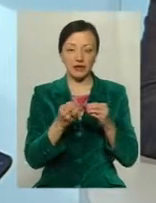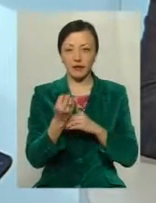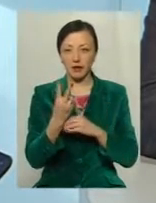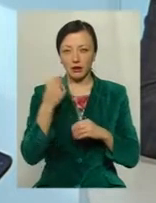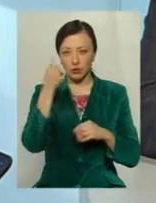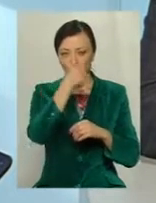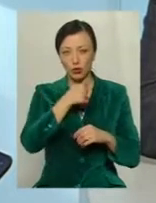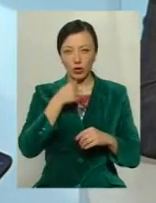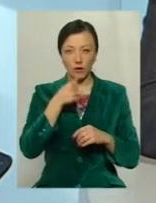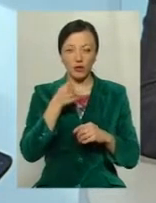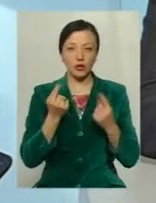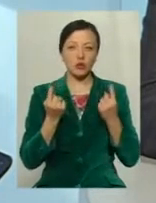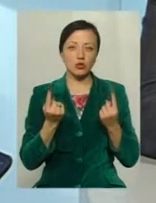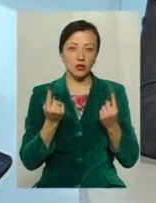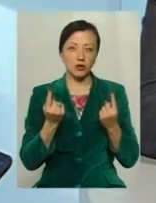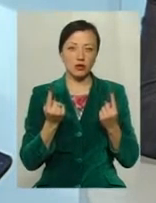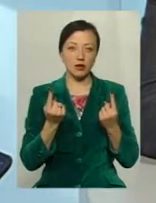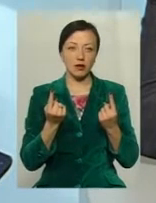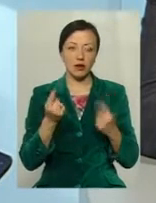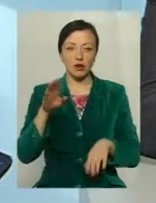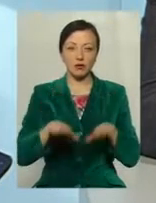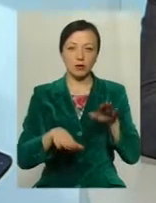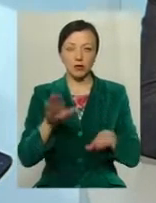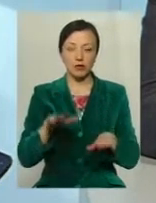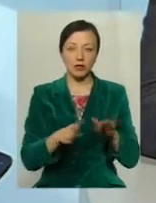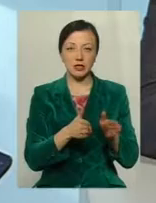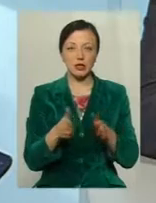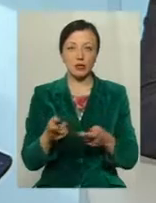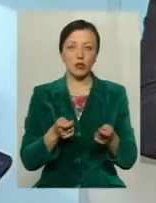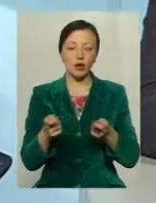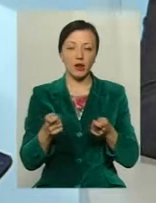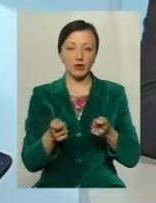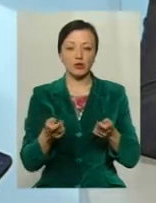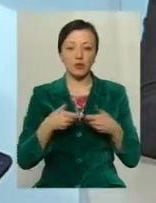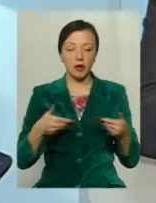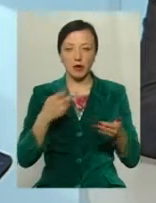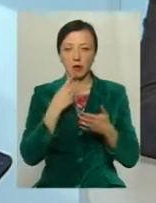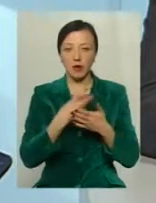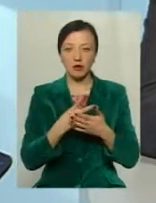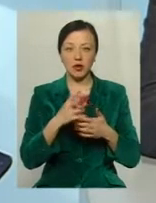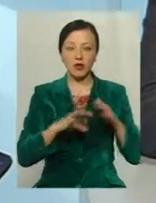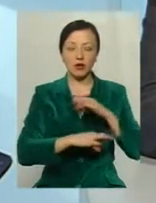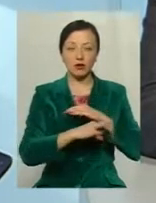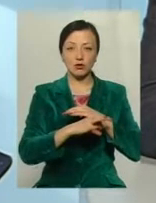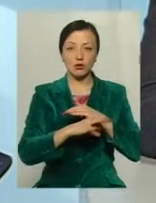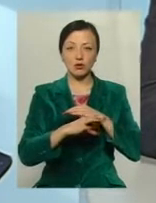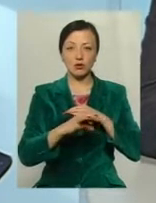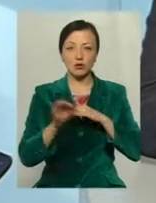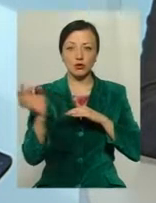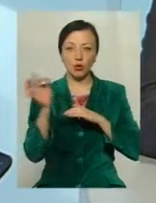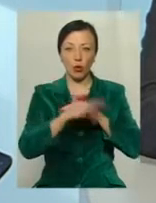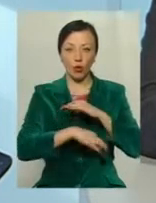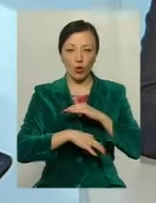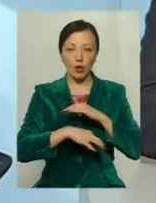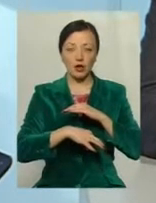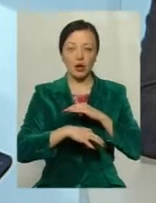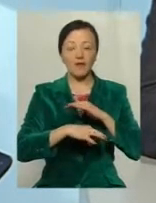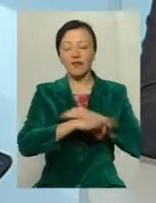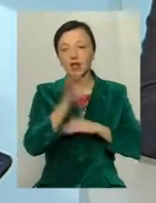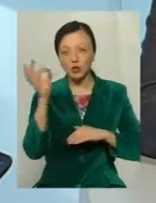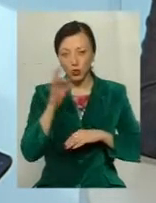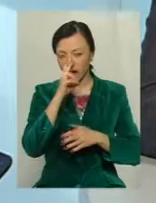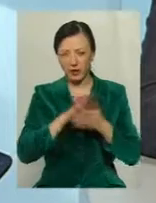інший посадовець поплатився своєю чи то посадою, чи був притягнутий до відповідальності? Ну, я хочу сказати,